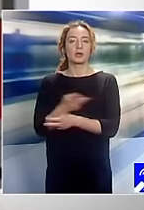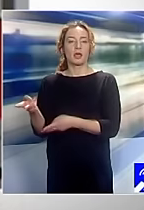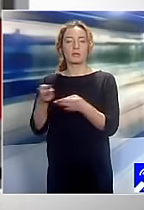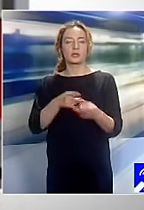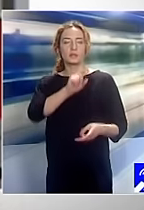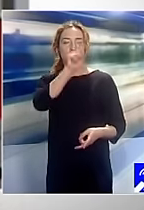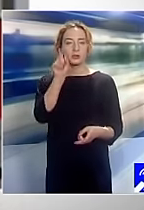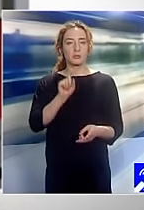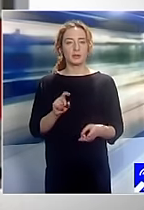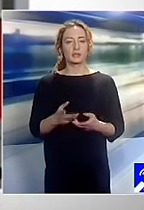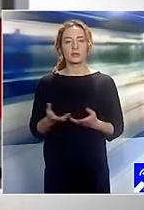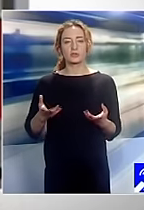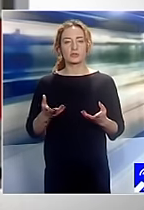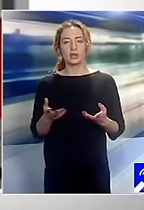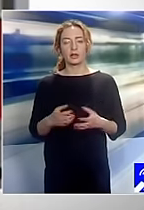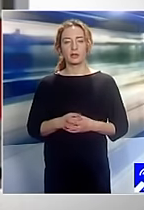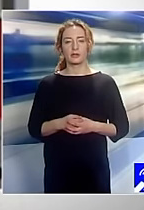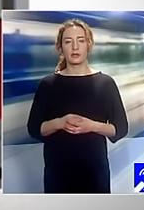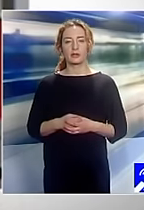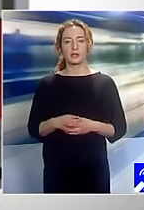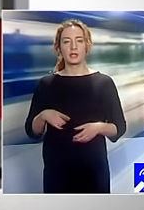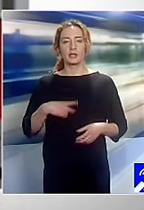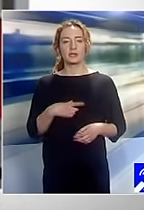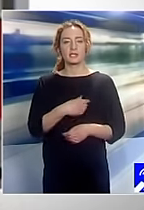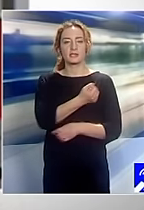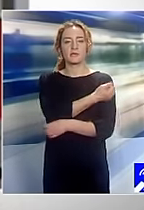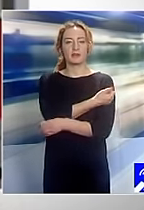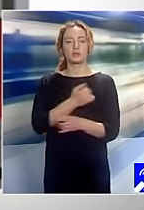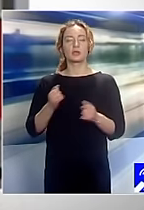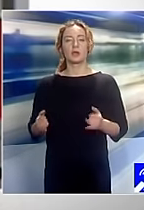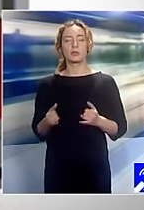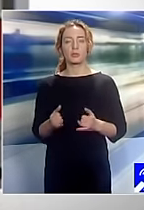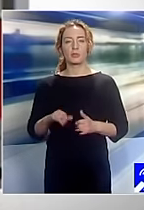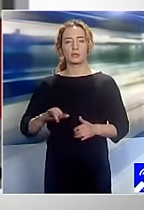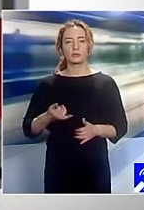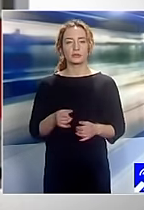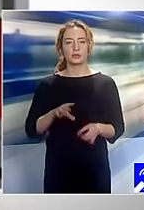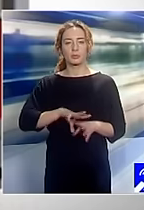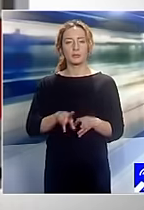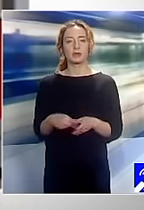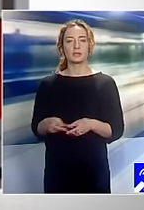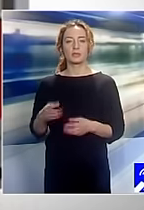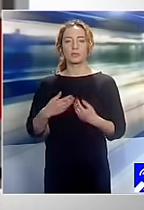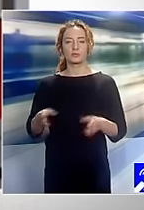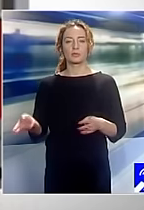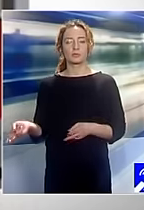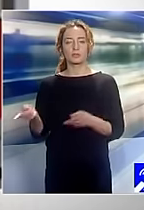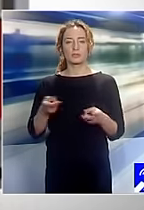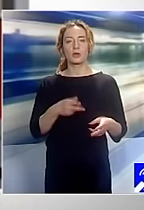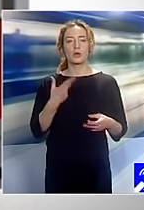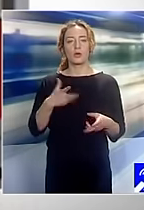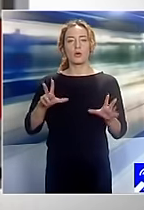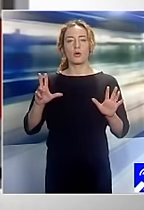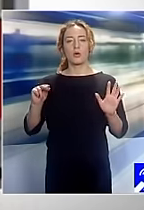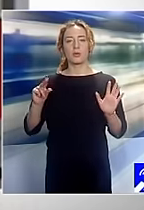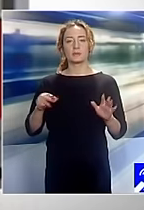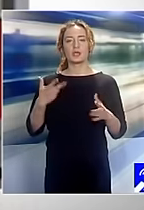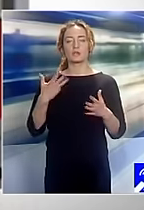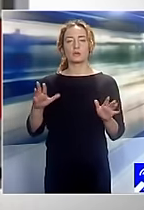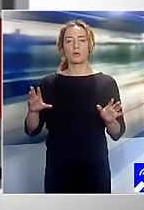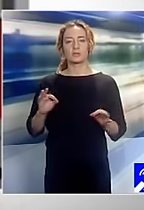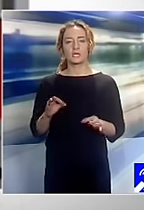de România, a fost o problemă europeană. Este vaccin acum și părinții au început să vină și știu, 80-90% deja am reușit